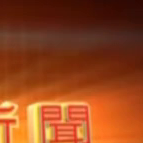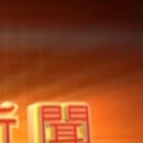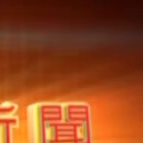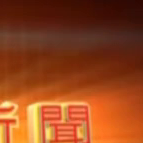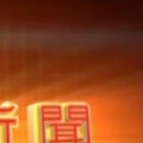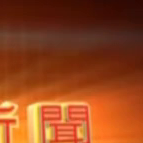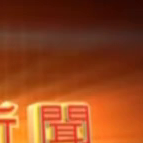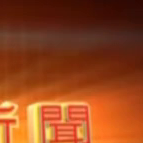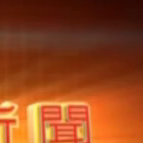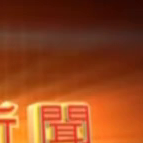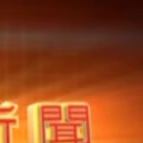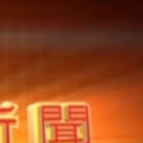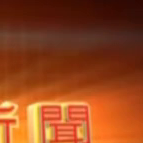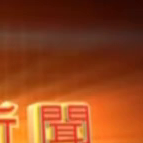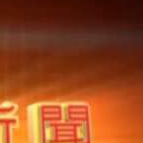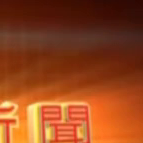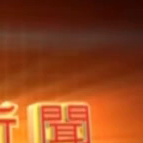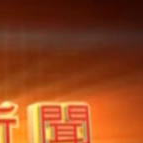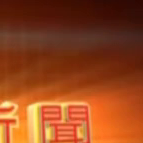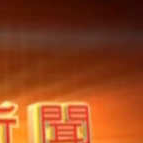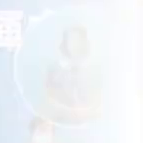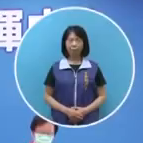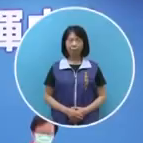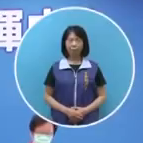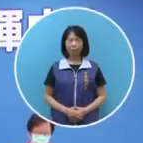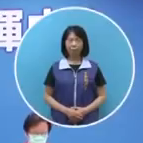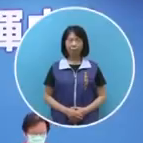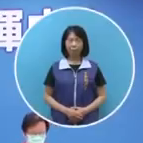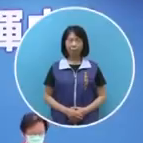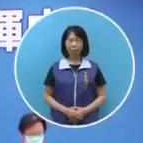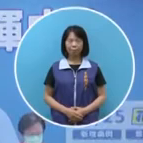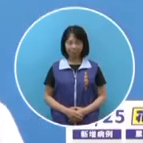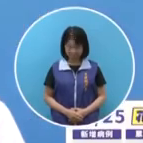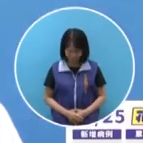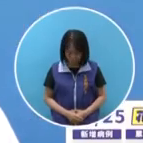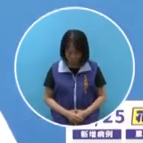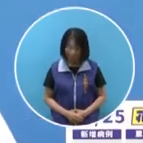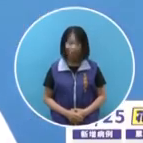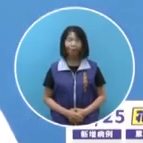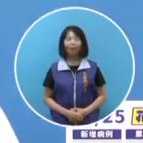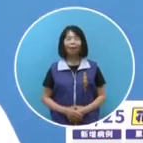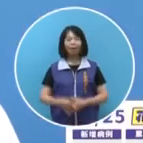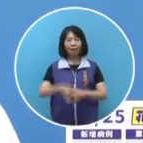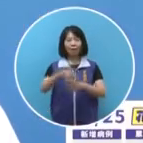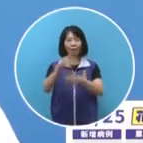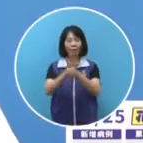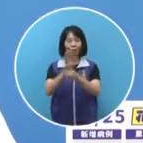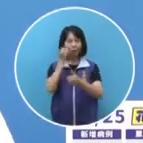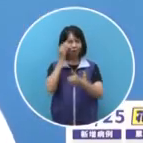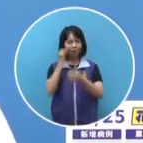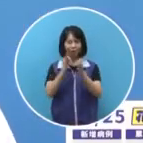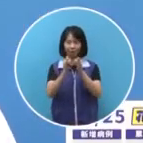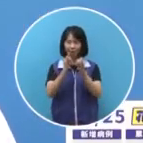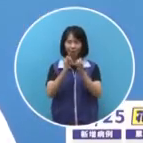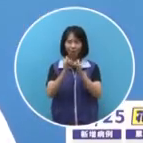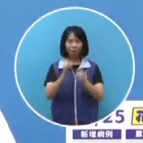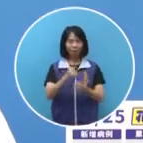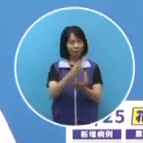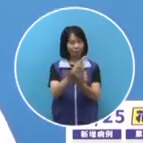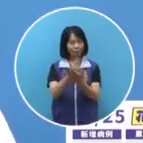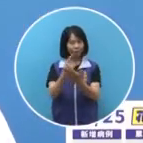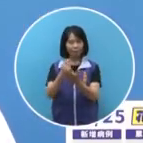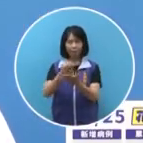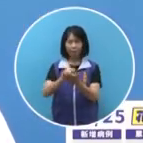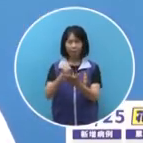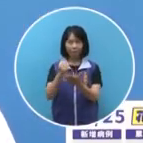你好，欢迎收看7月25号大花莲地方新闻，我是吕慧。今天的花莲防疫记者会呢，是由秘书长张义华、卫生局长朱家祥来